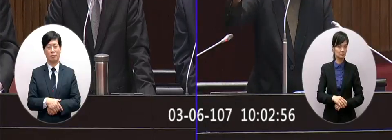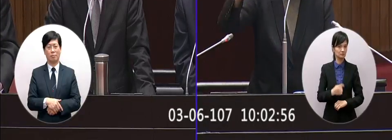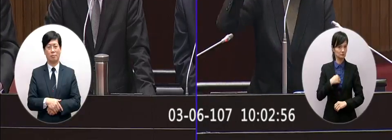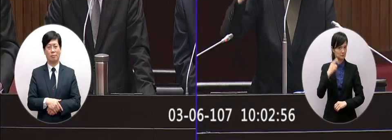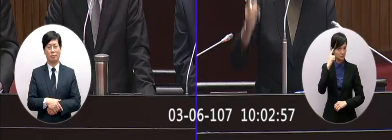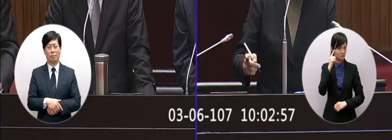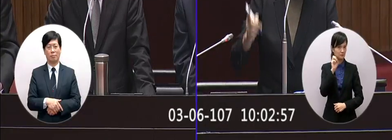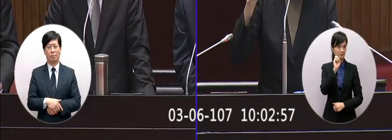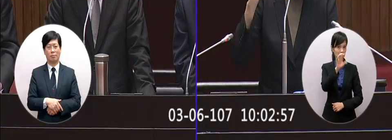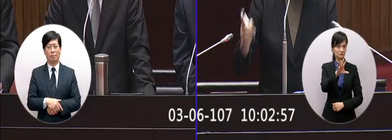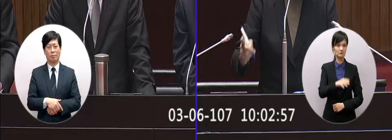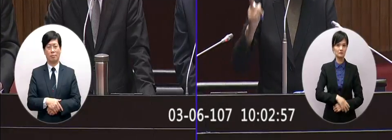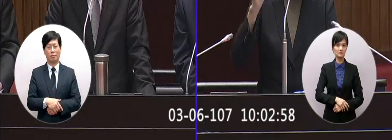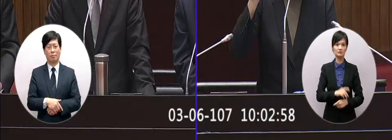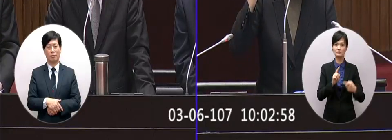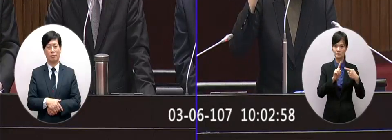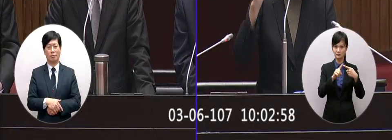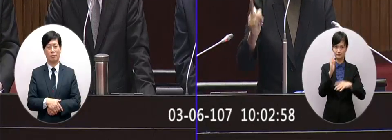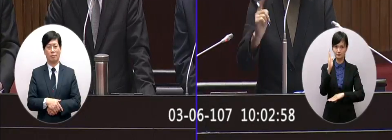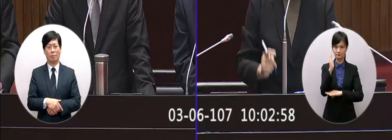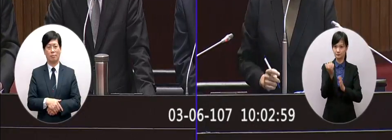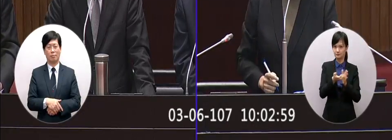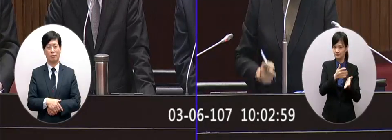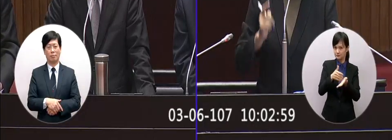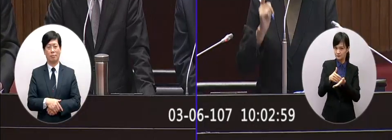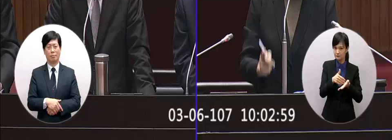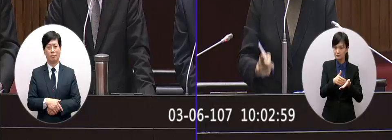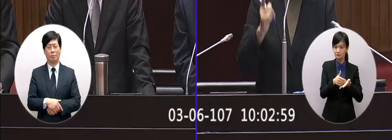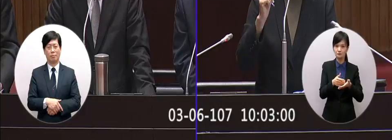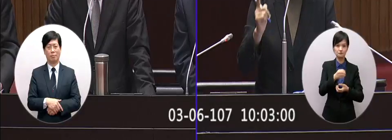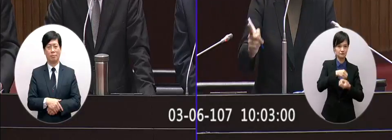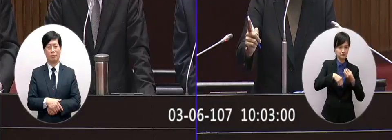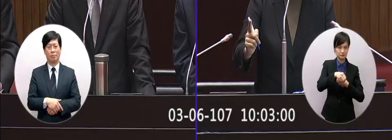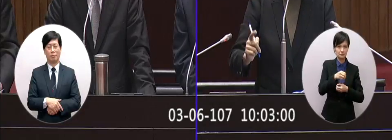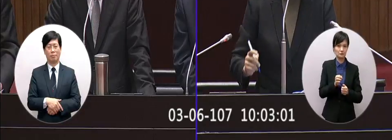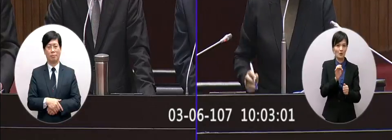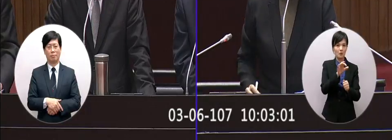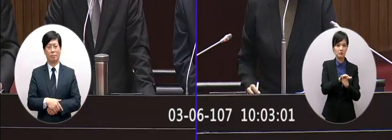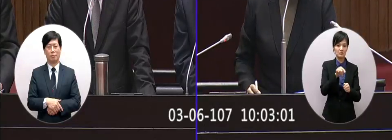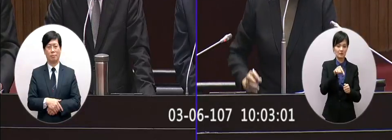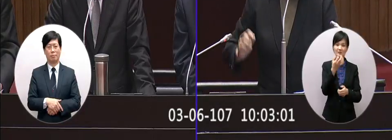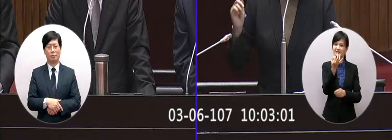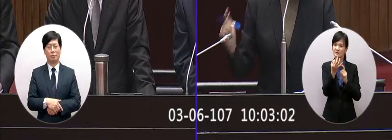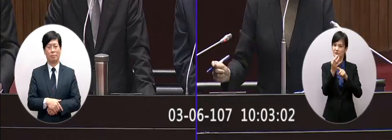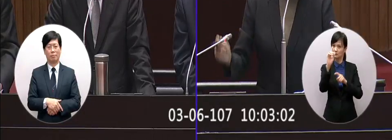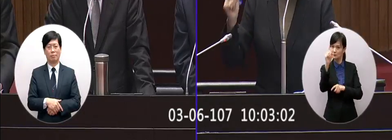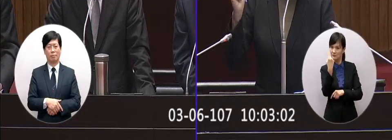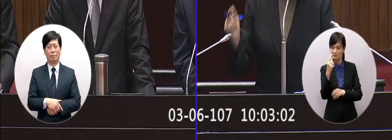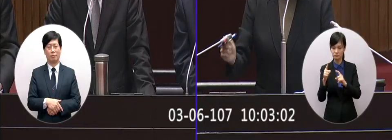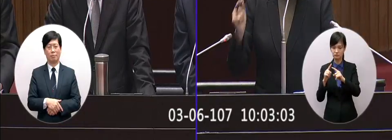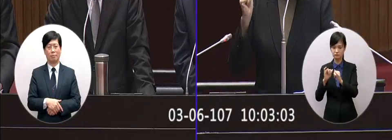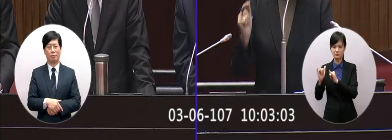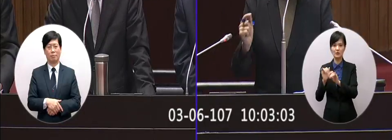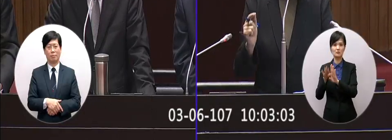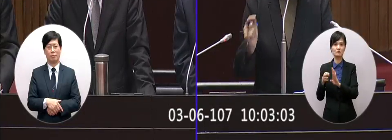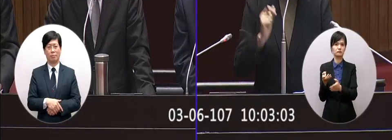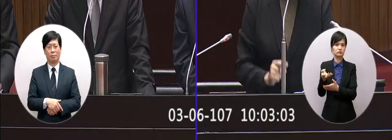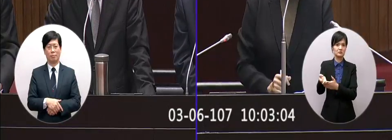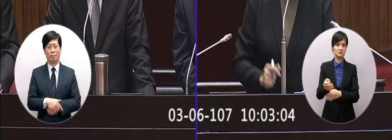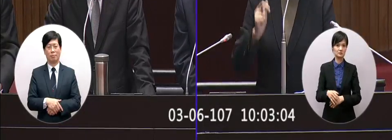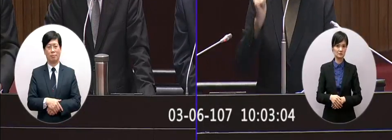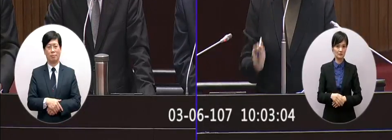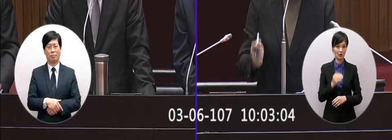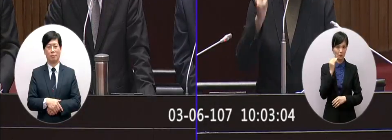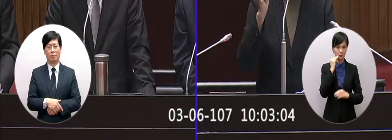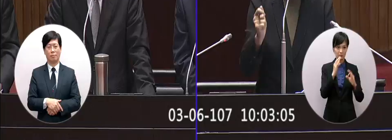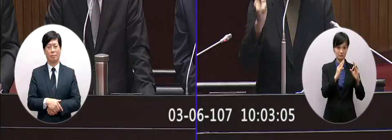一，政府的预算填补，这也是人民的纳税钱；如果是银行自行收